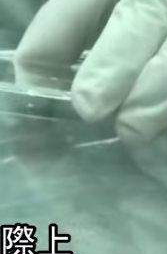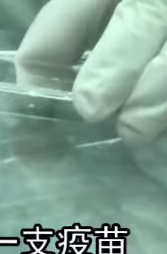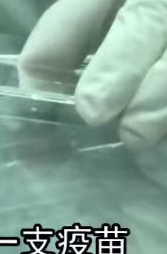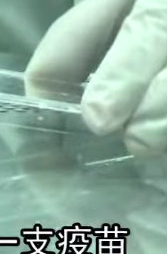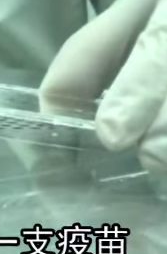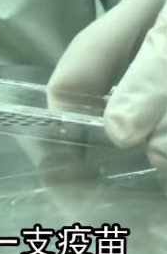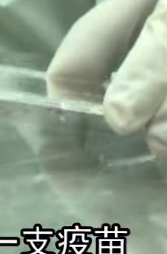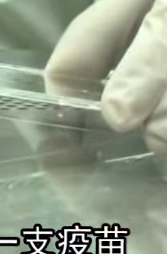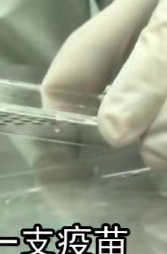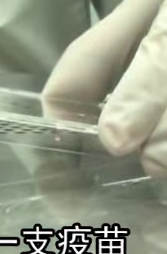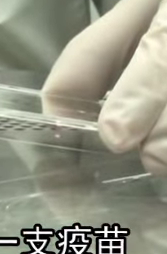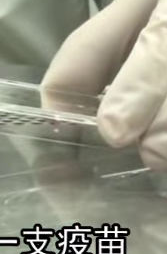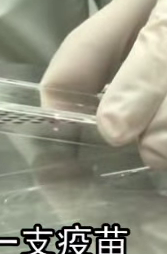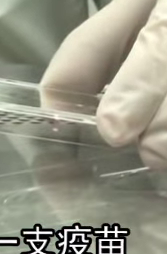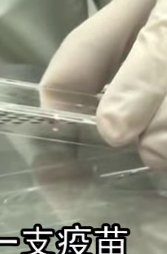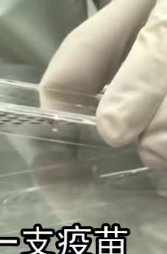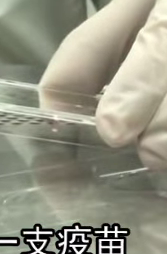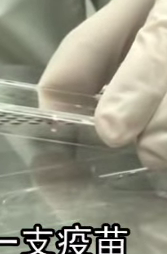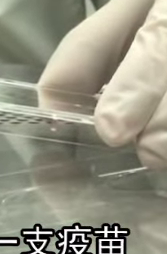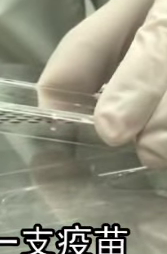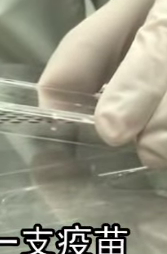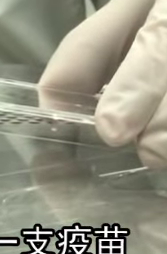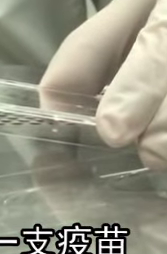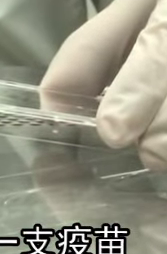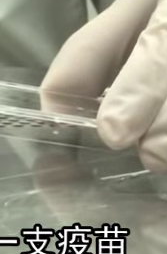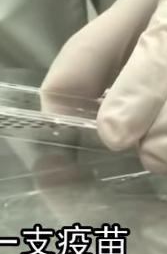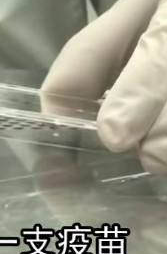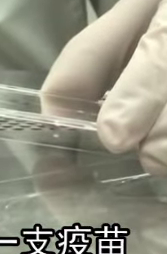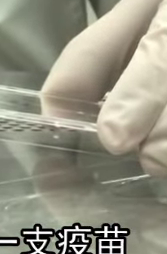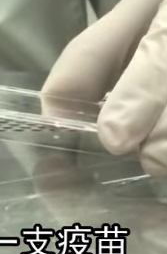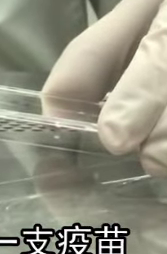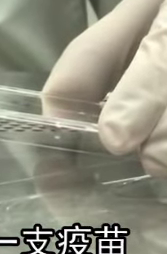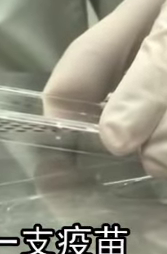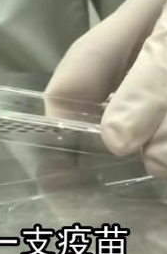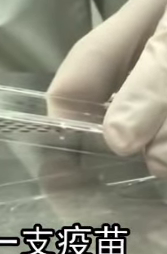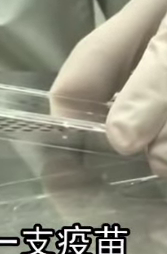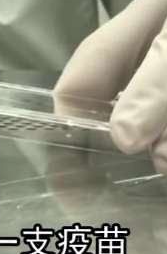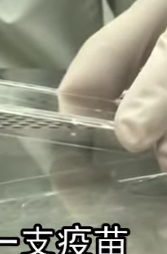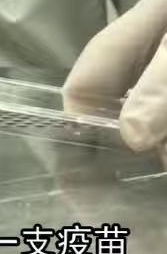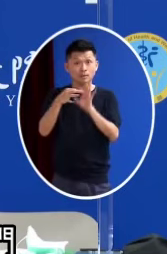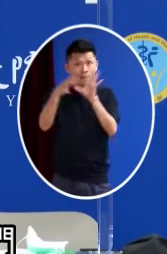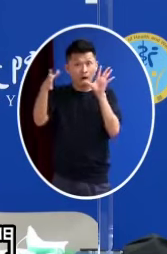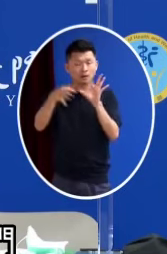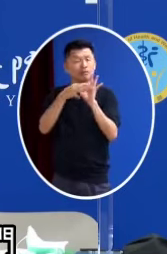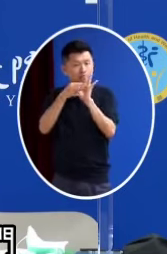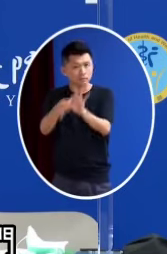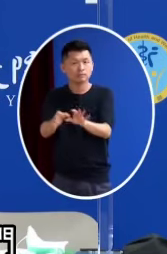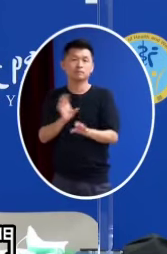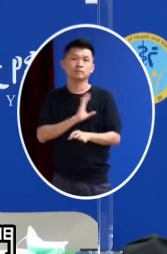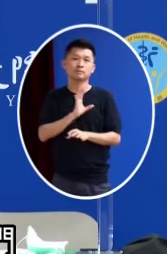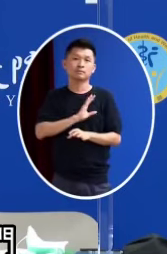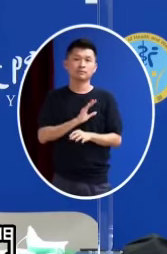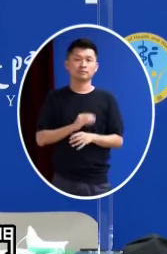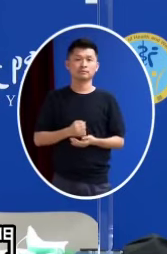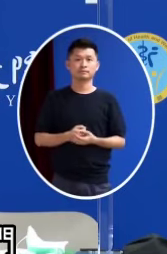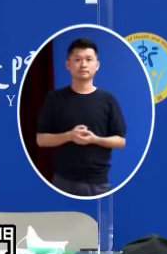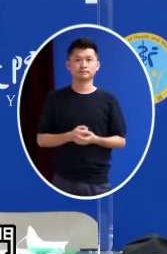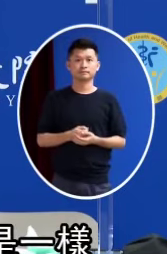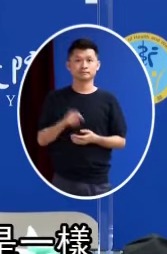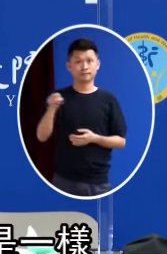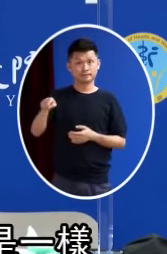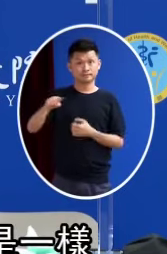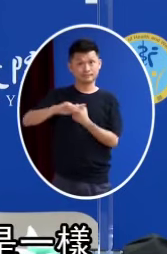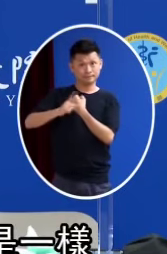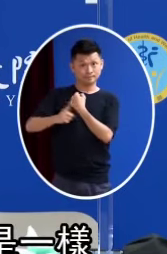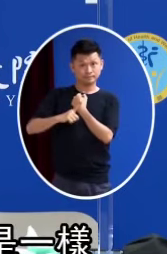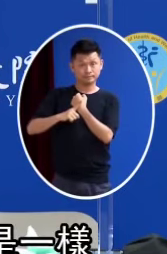面大家认为可能会比较挑战的一支疫苗。 这个模式当然对我们